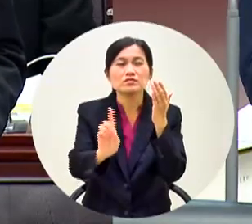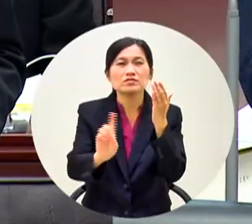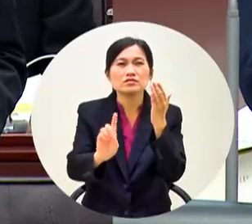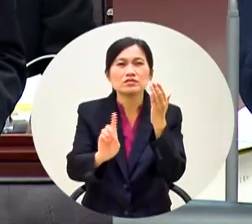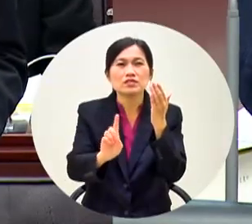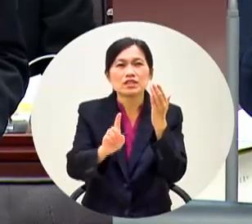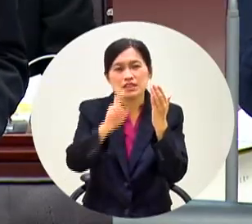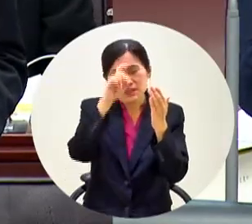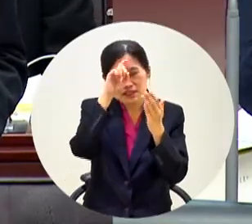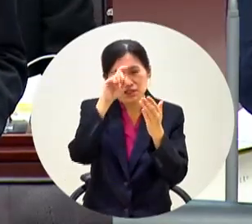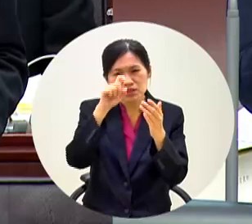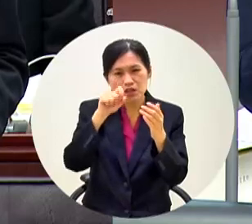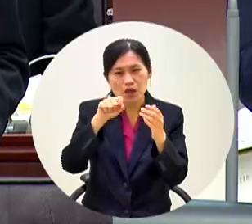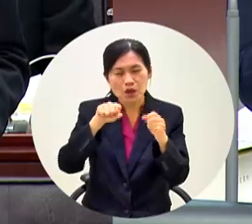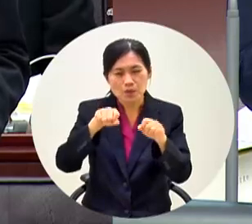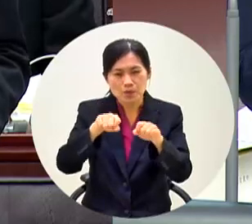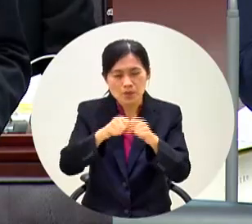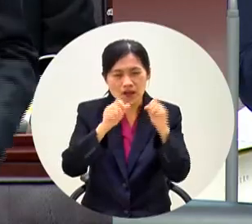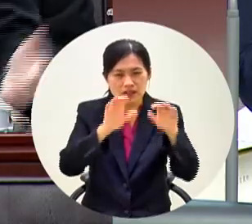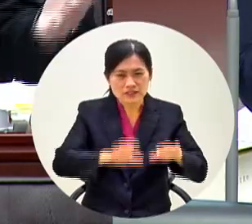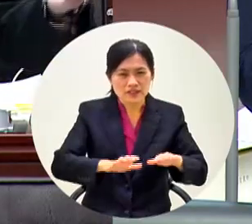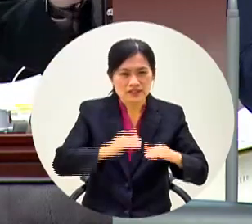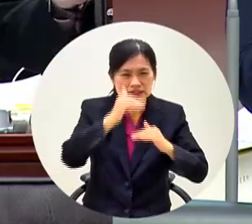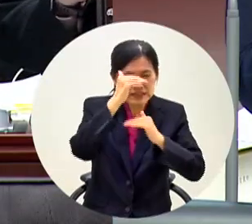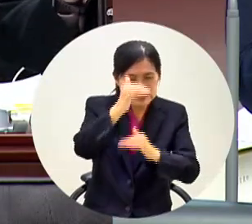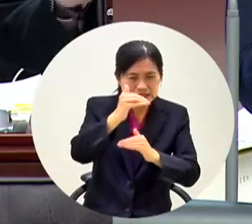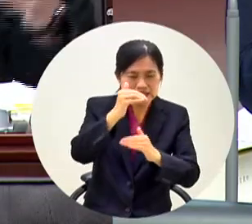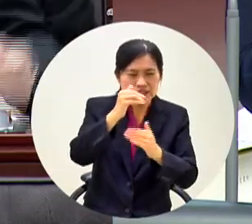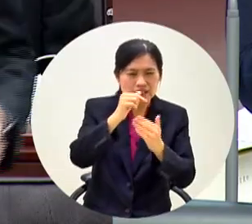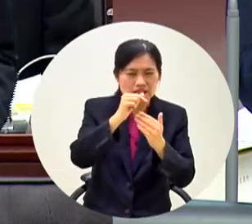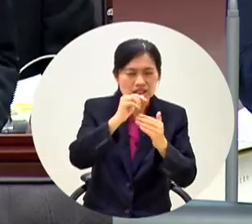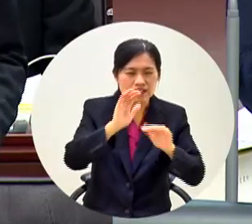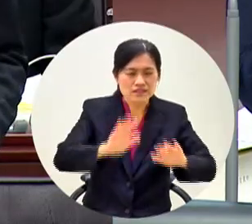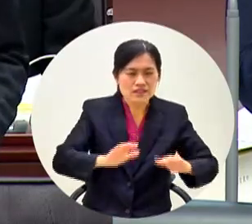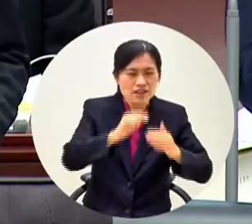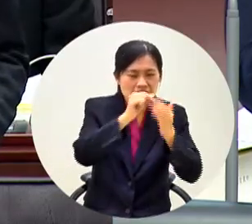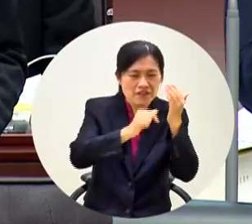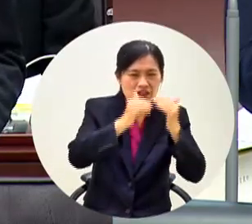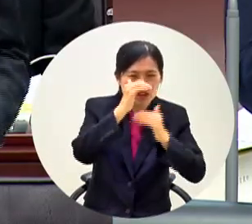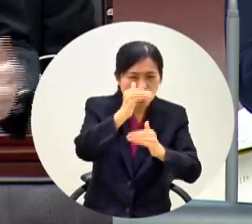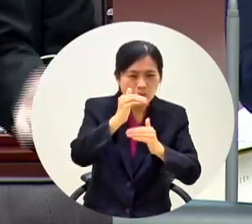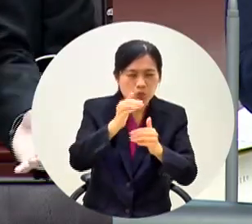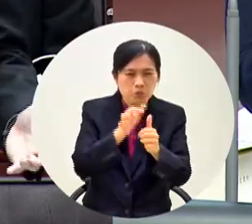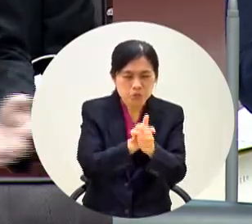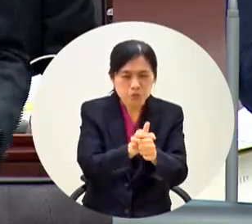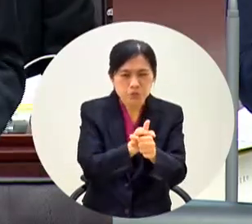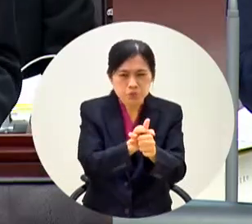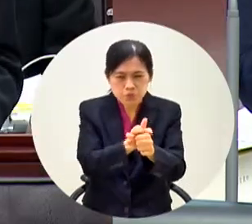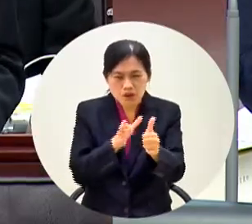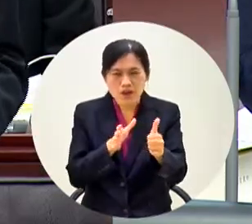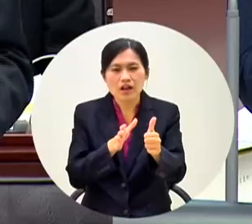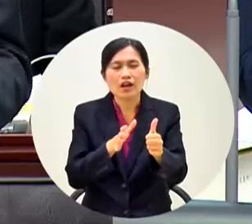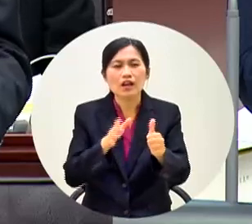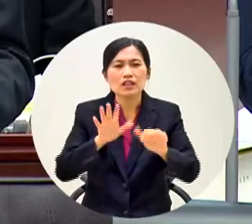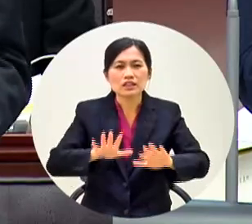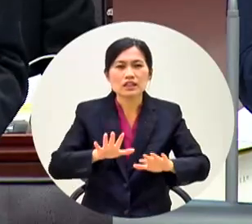一些现行法令的一些规定了哈。那这个陈议员也很清楚嘛，哈，这个地方我们有自治条例的权限，中央有